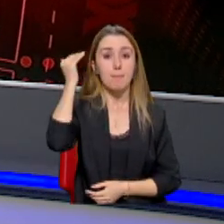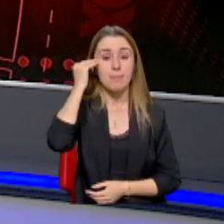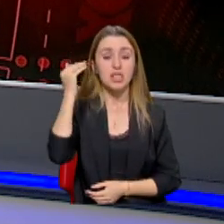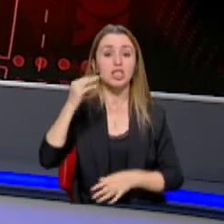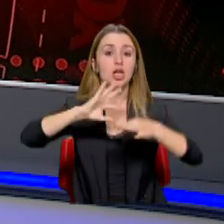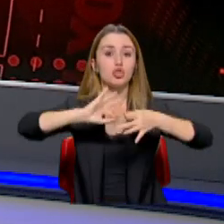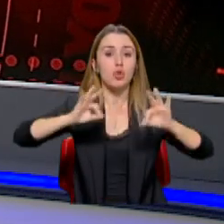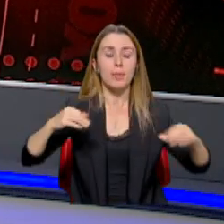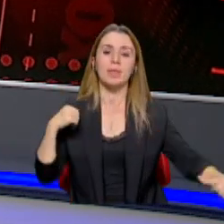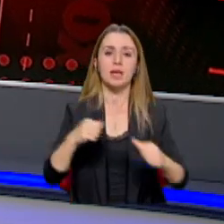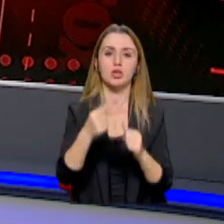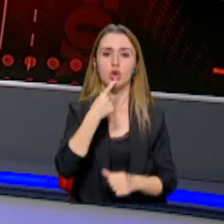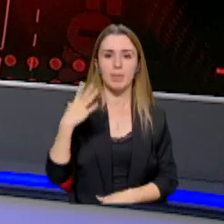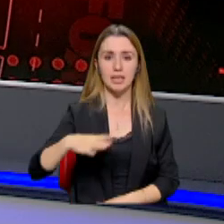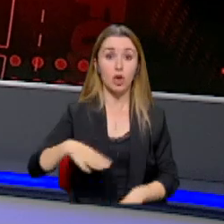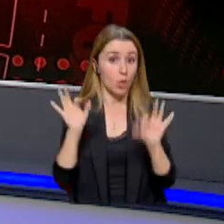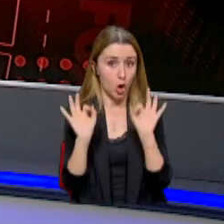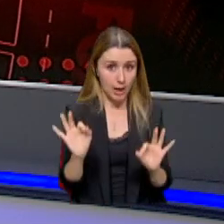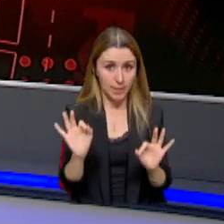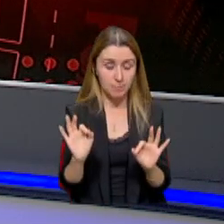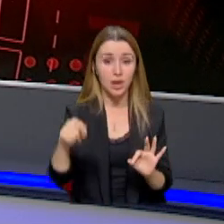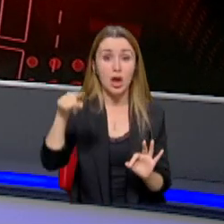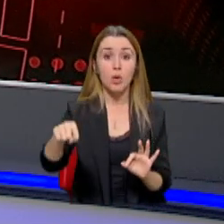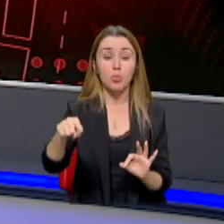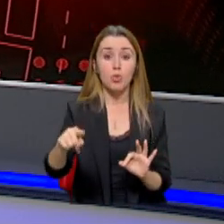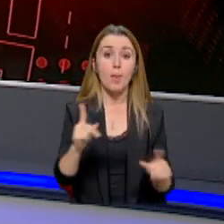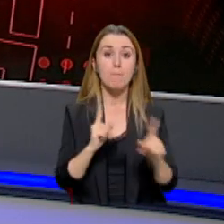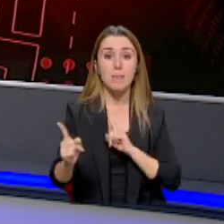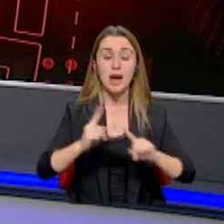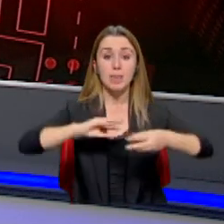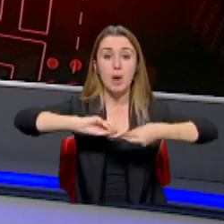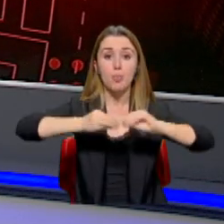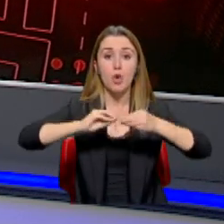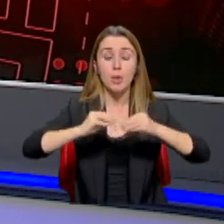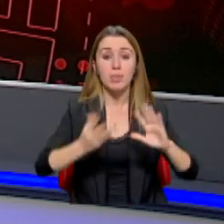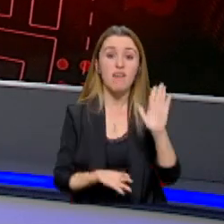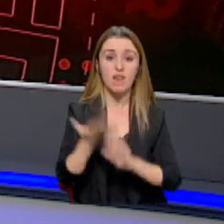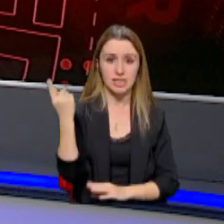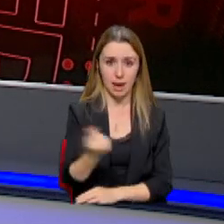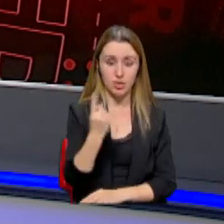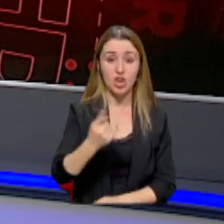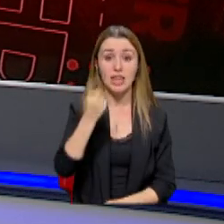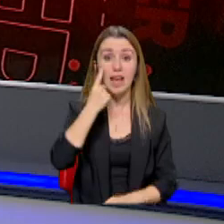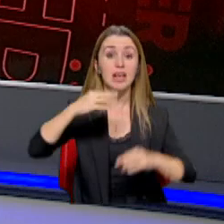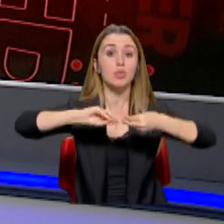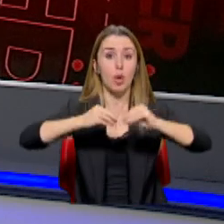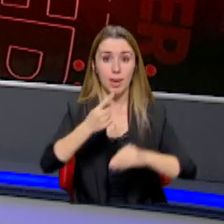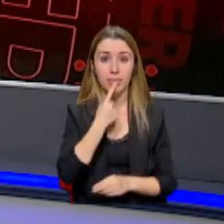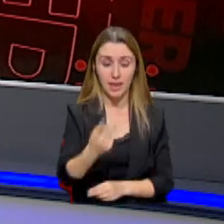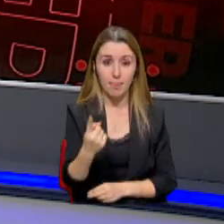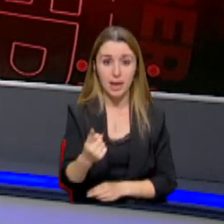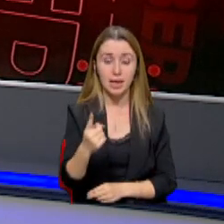ifademi tekrarlamak istiyorum önemli bu bir yargı krizinden ötedir bir devlet krizi bir